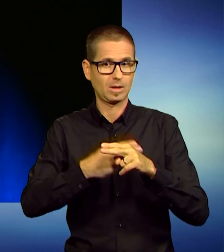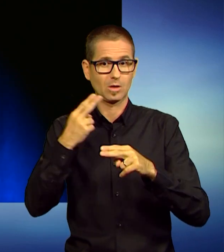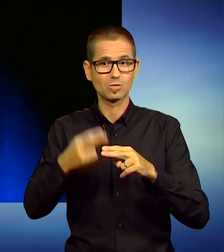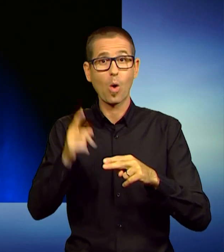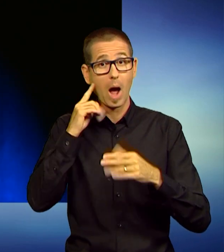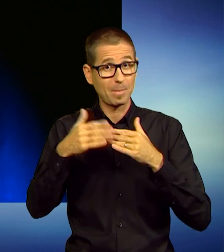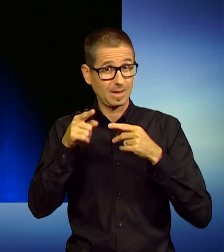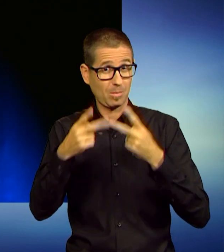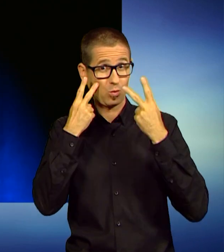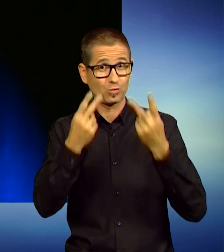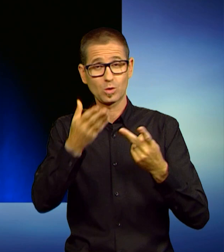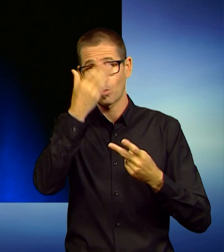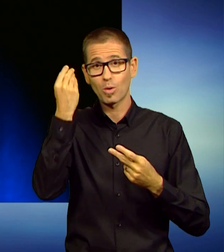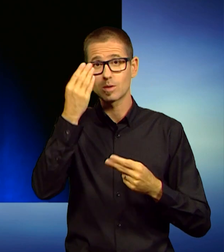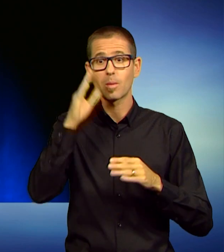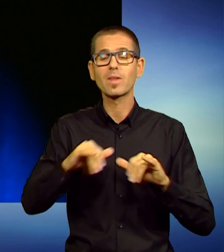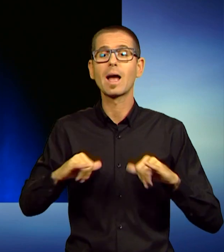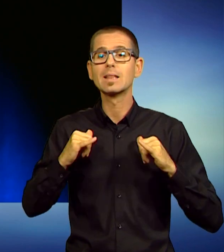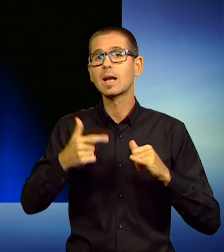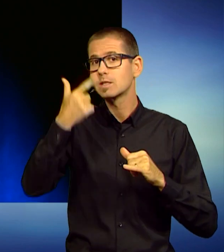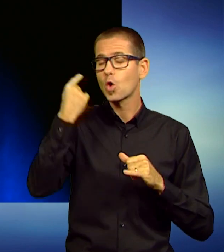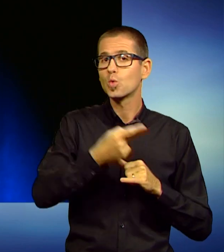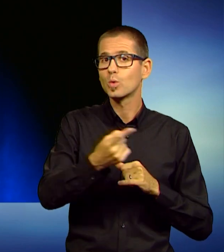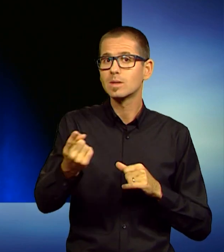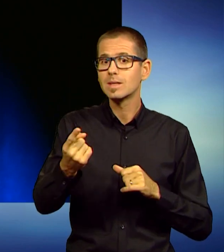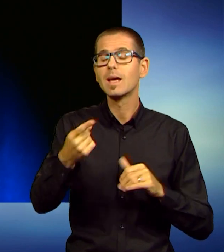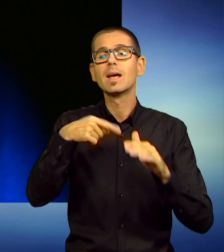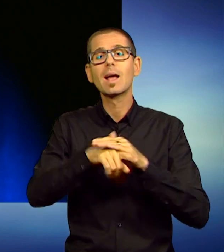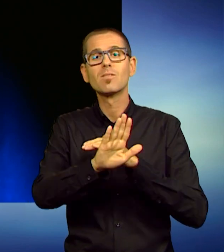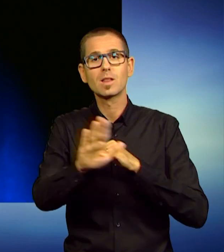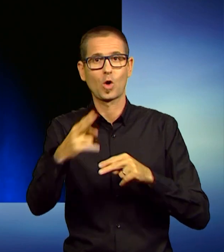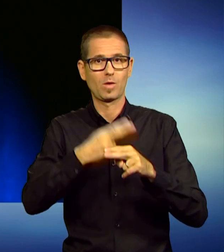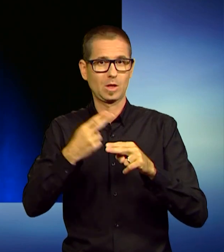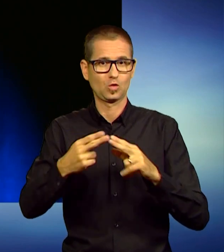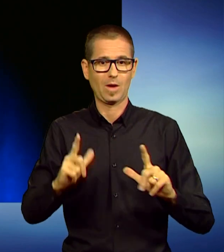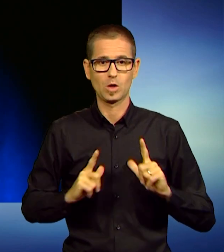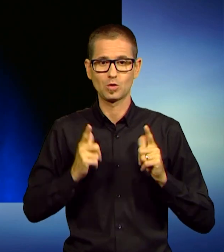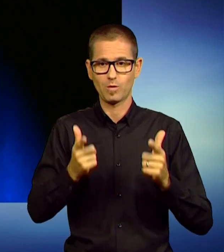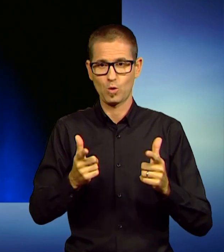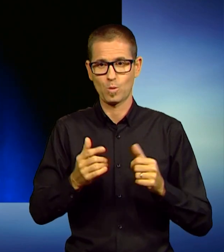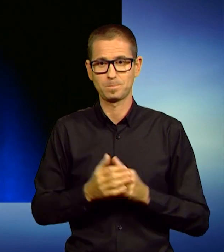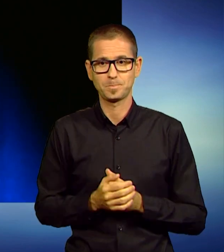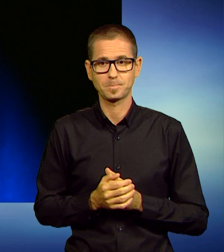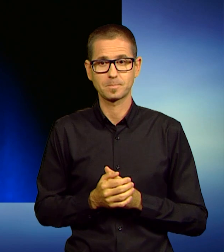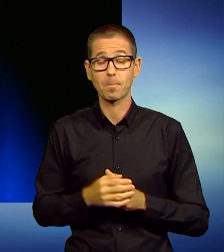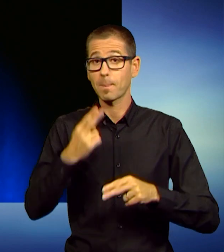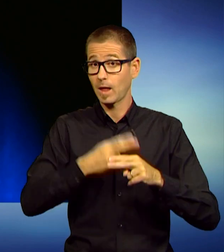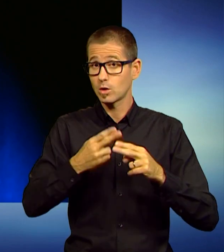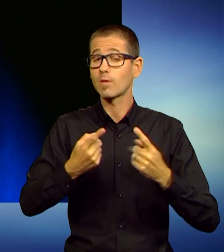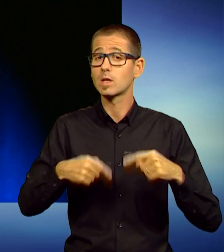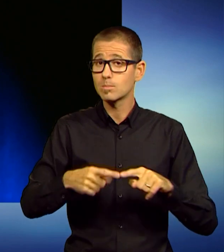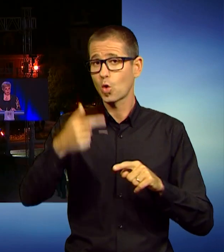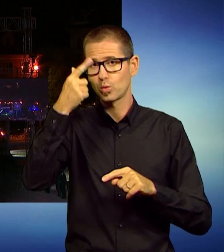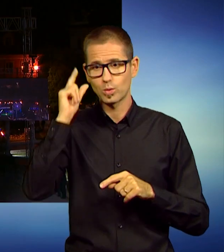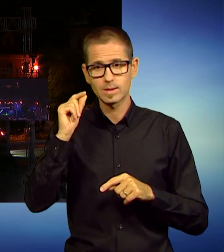a pri tem očitno pozabljajo na interese ljudi, ki v njihovih državah živijo. Država smo